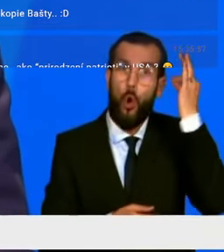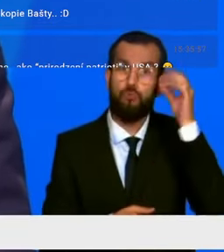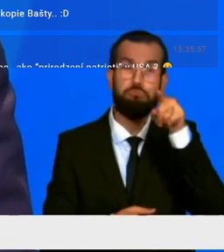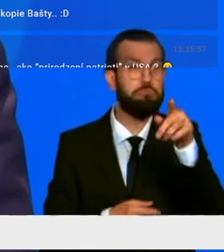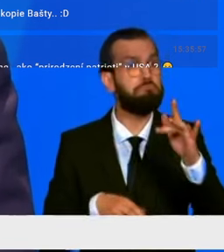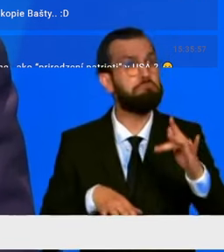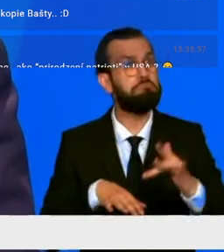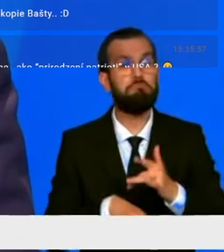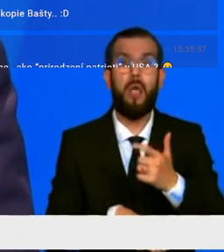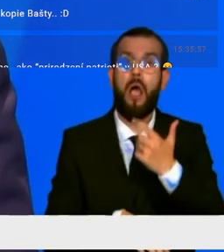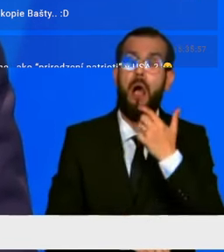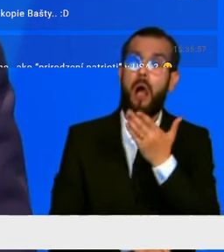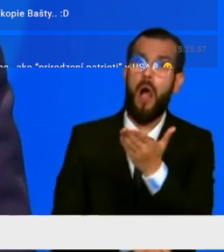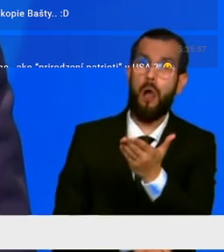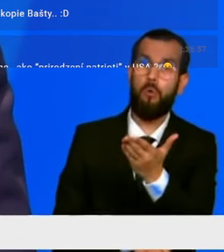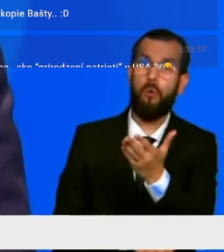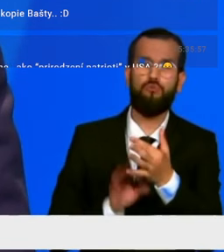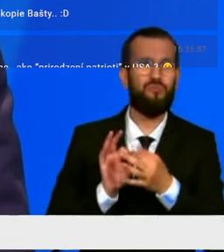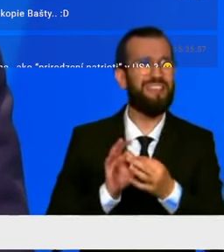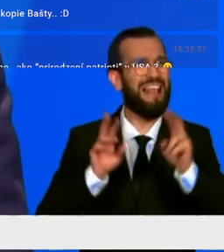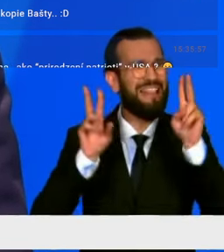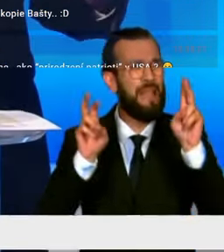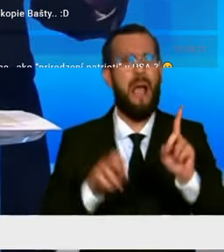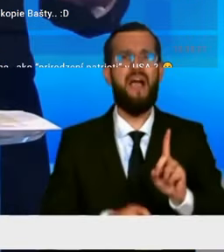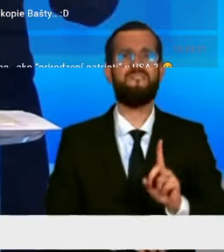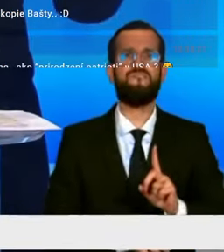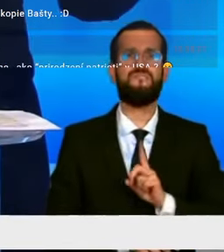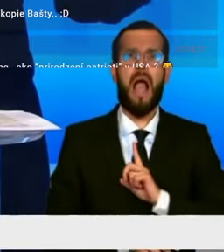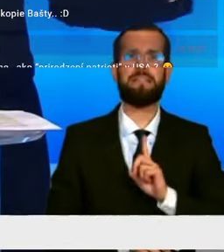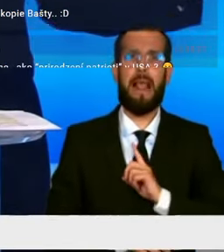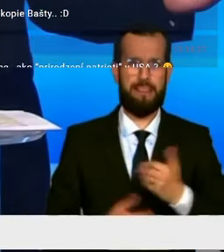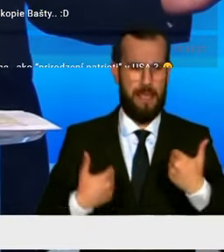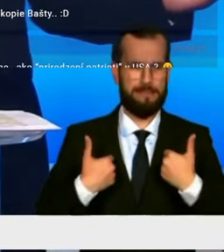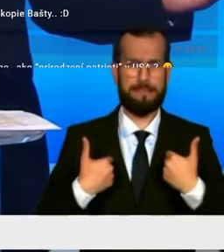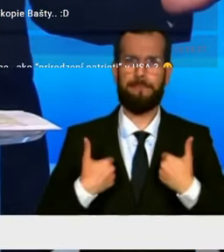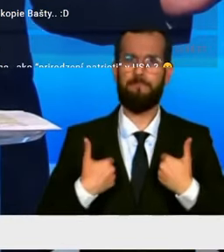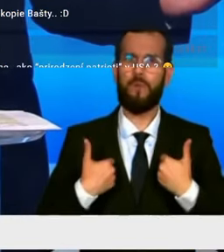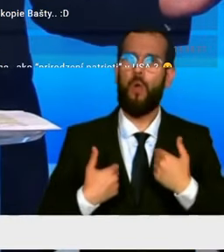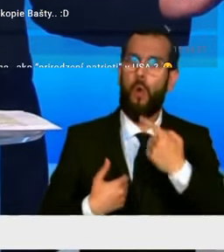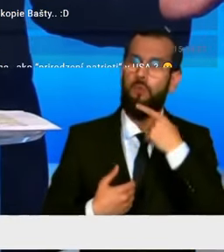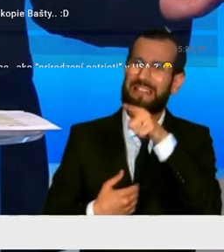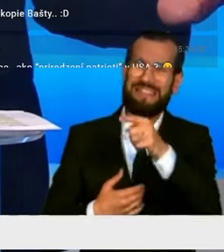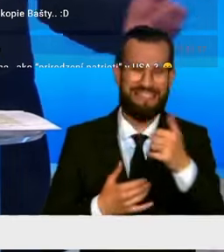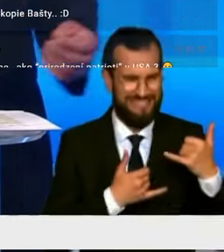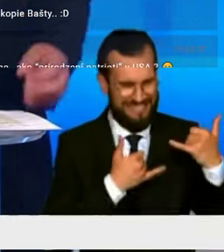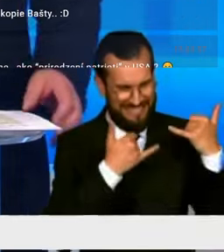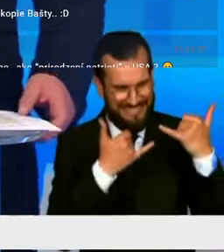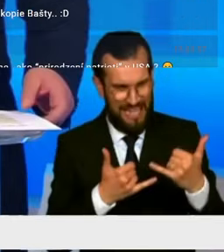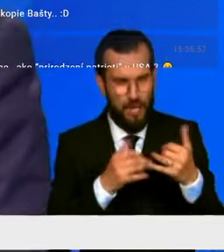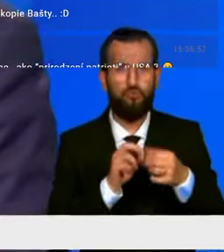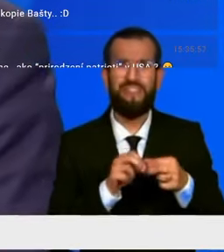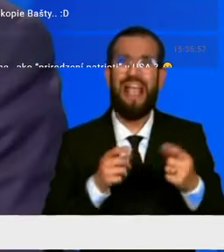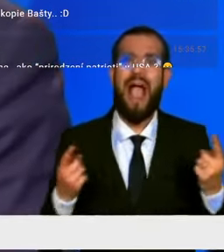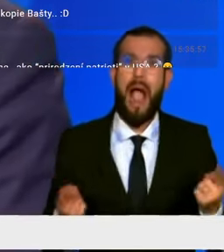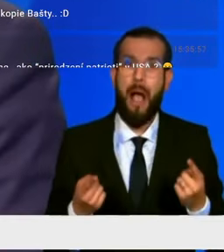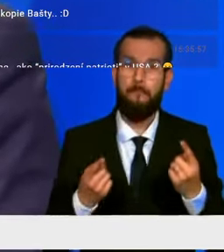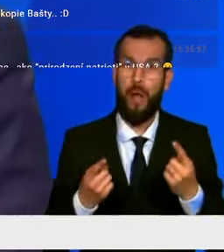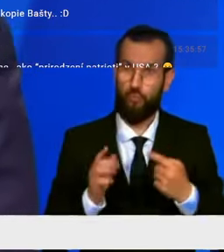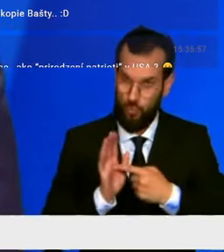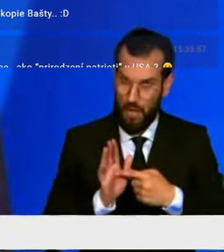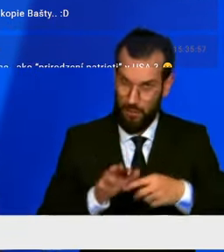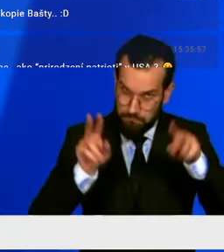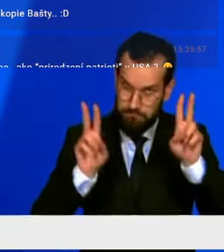vnímate autentickosť vlastenectva A či ste vy boli Počas týchto posledných dní v kampani autentický No